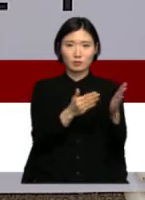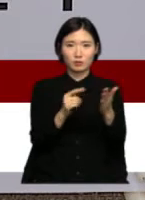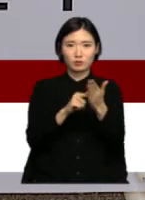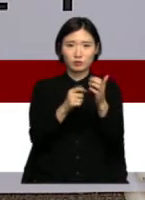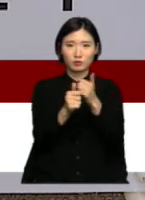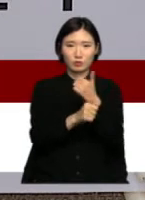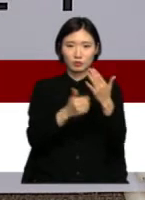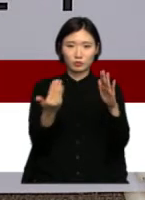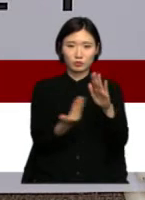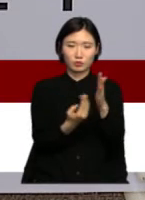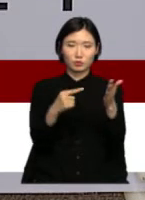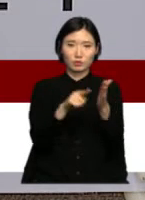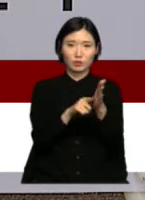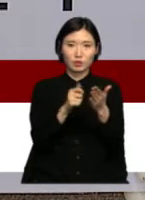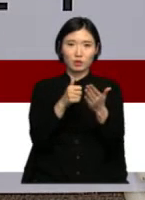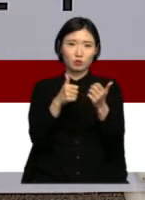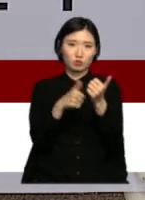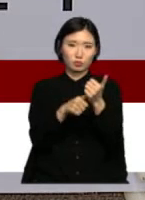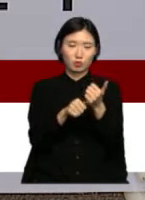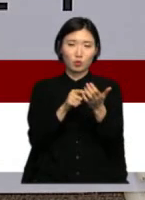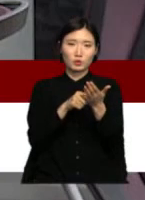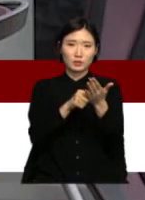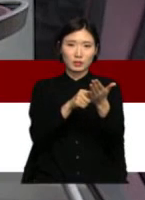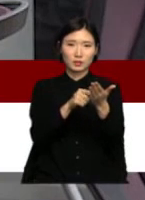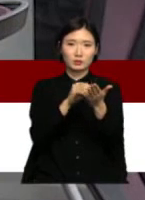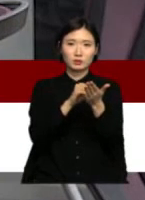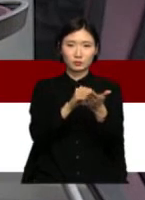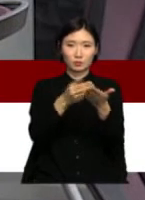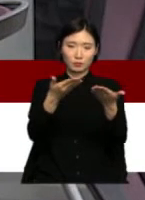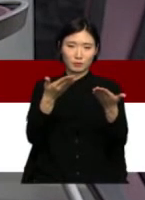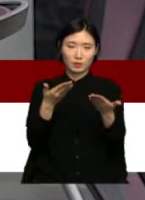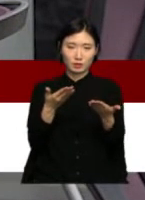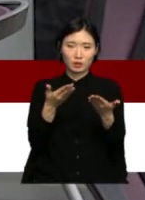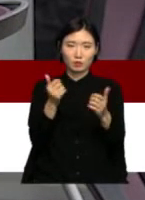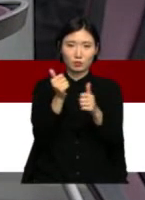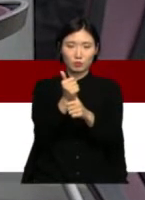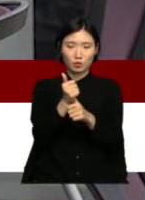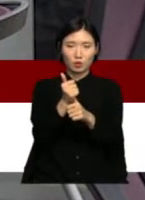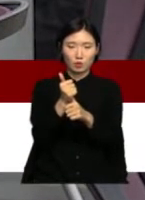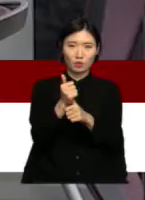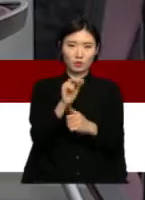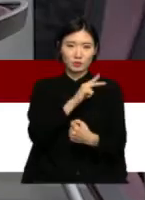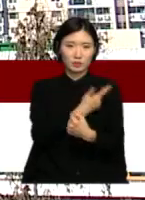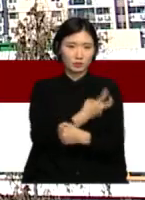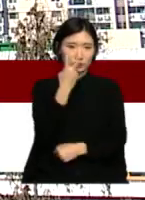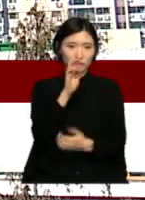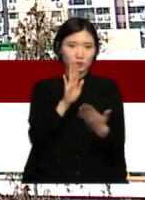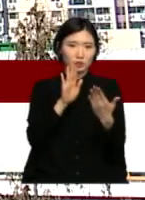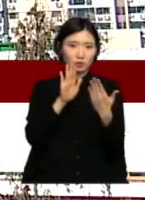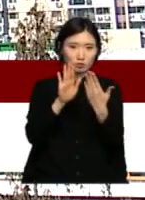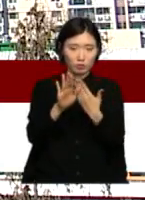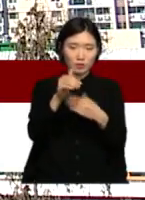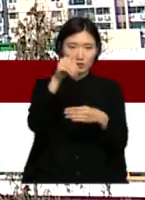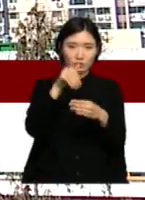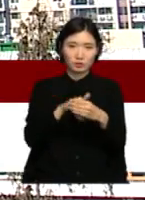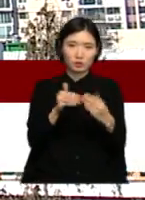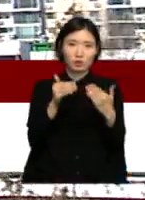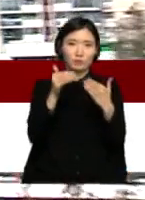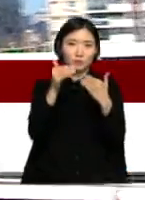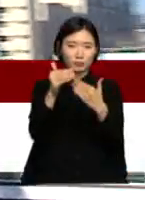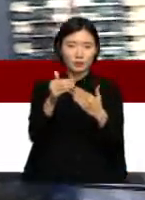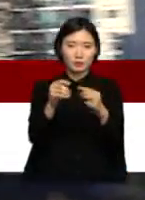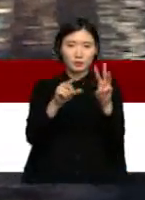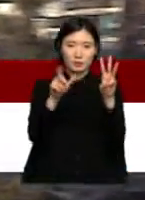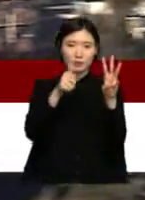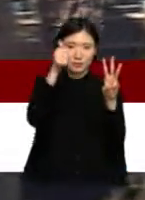예비추진위원회 구성을 위한 후보장 등록을 받습니다. 구는 후보자 자격심사를 거쳐 다음 달 25일 선거를 진행해